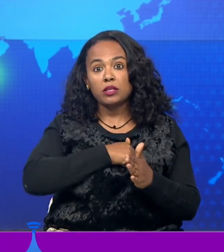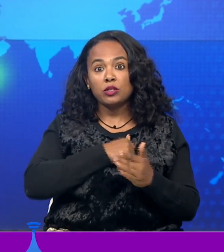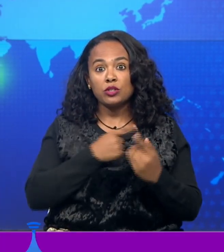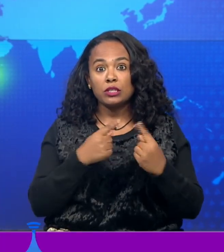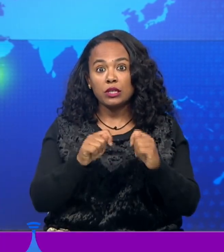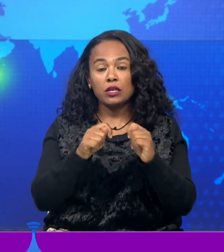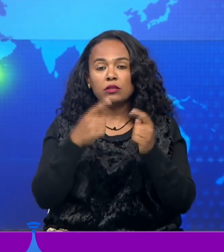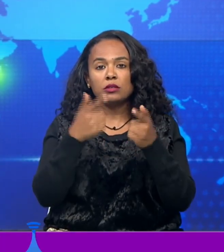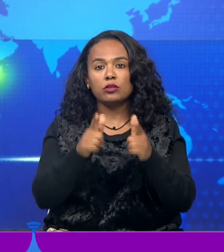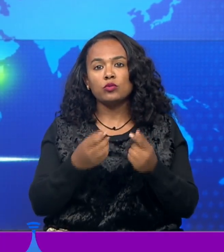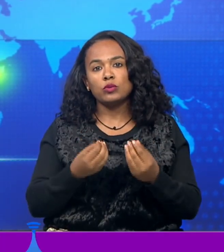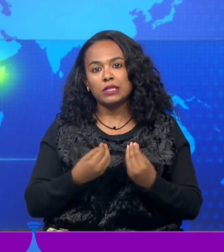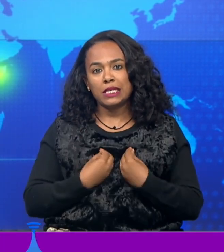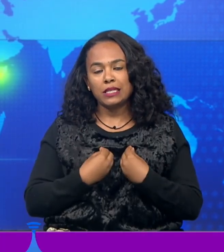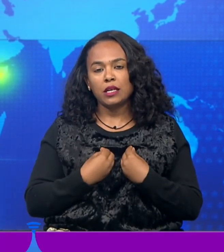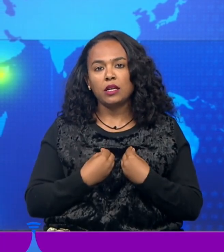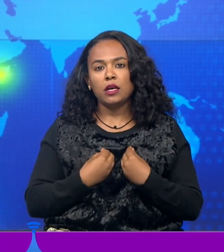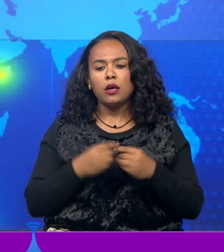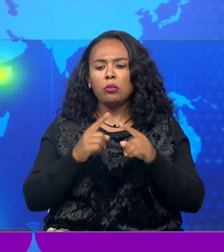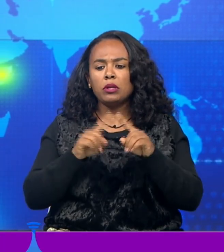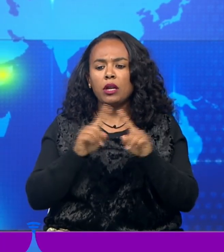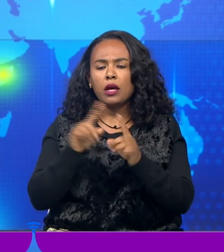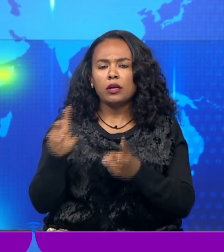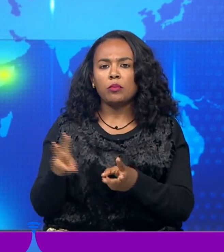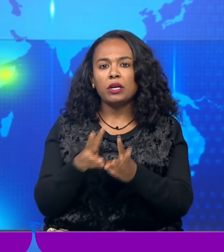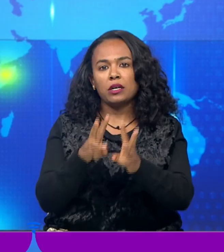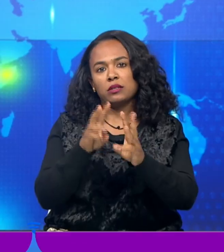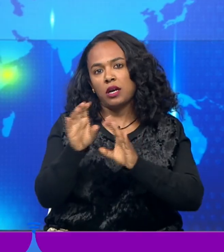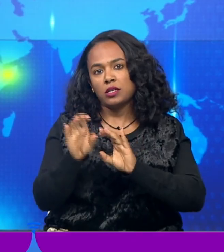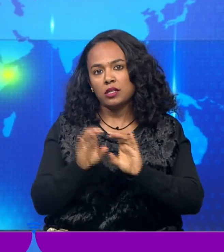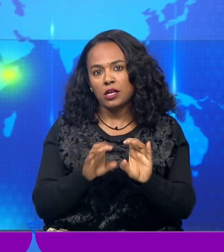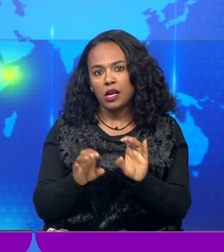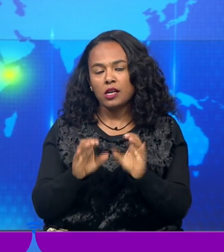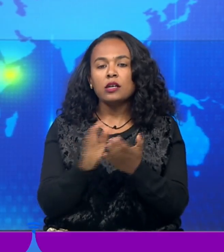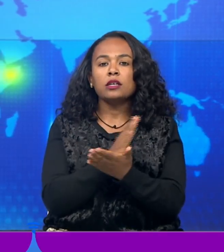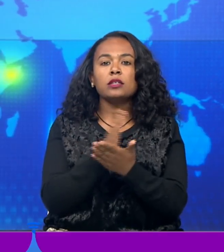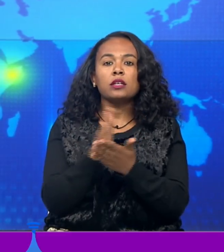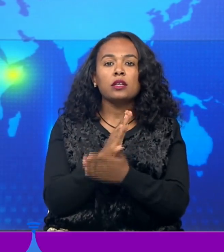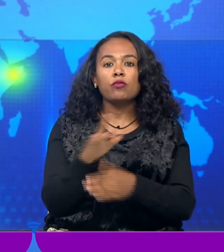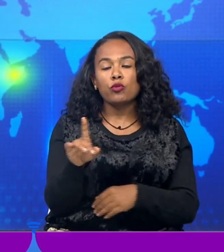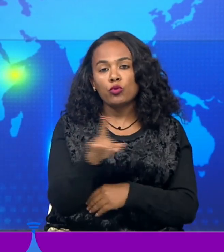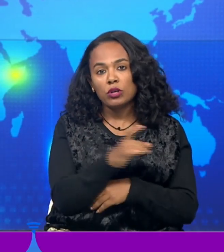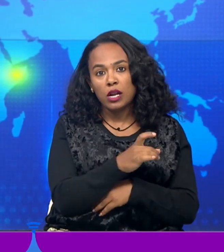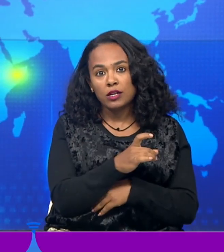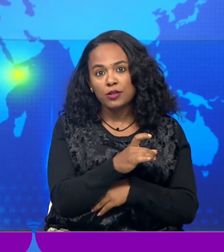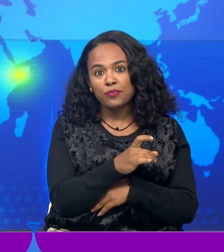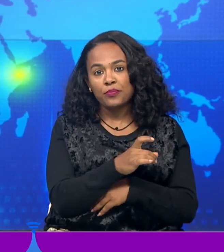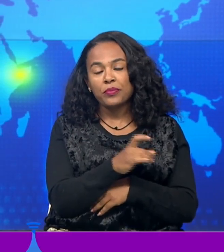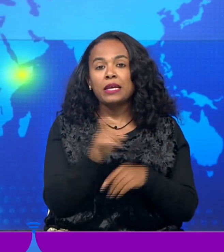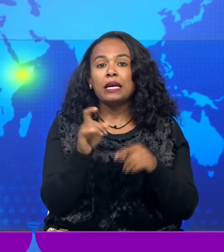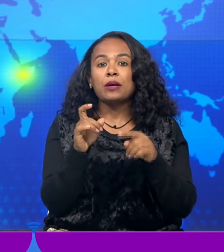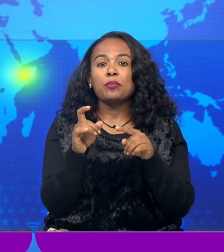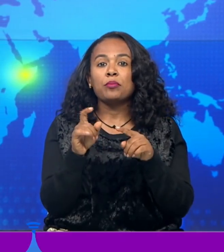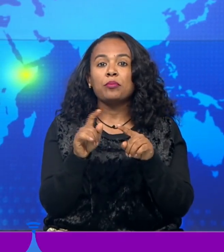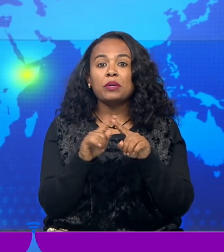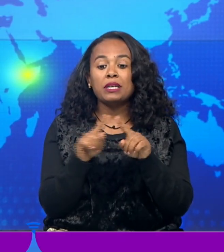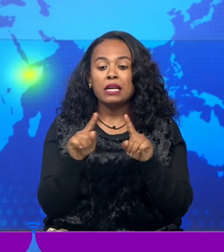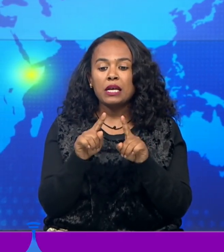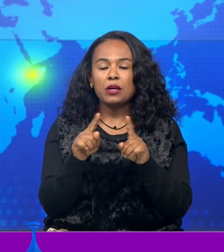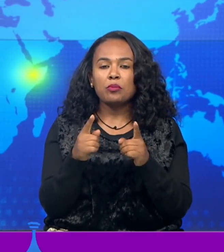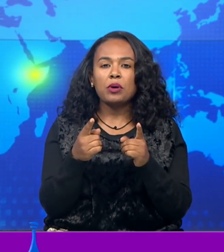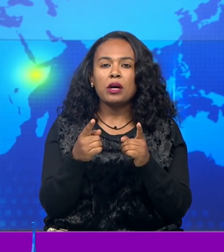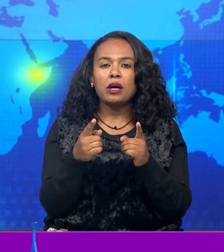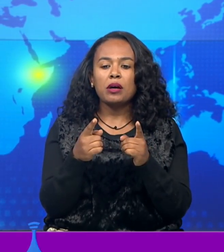እድሉን እንዲሰጠን በተለያየ መንገድ አድርገናል፣ ተሳታፊ ሆነናል። በተለይ በብልጽግና ብቻ